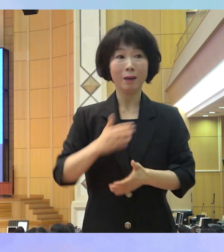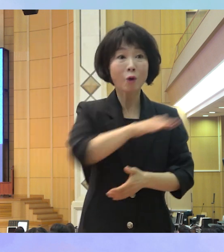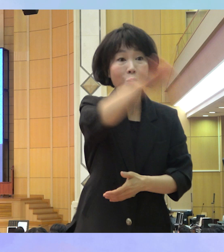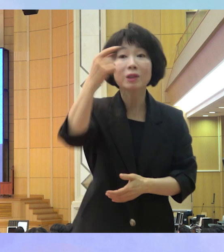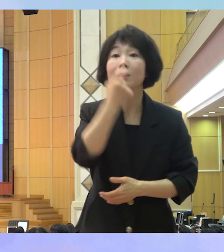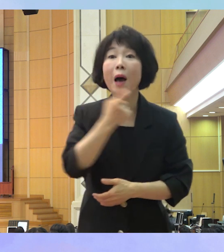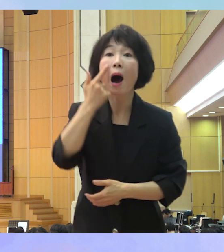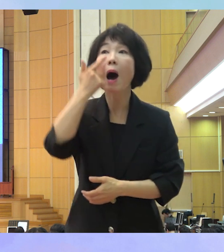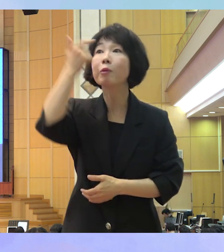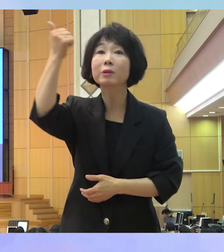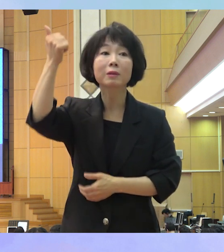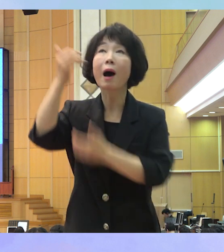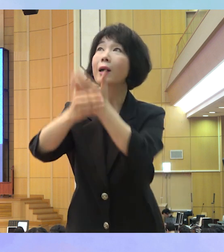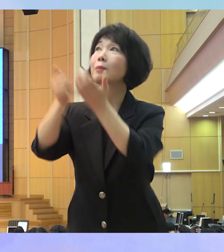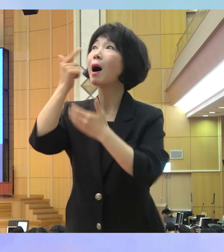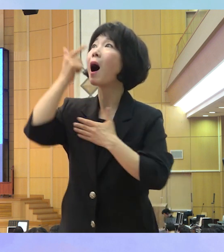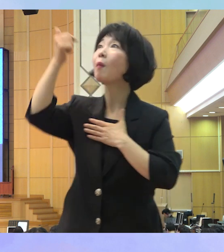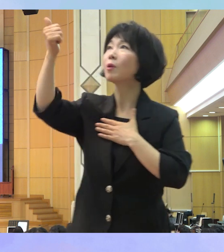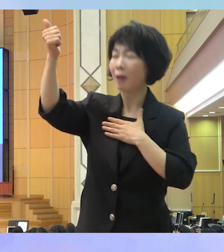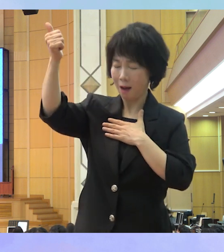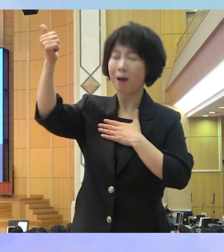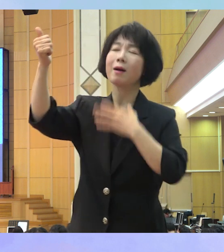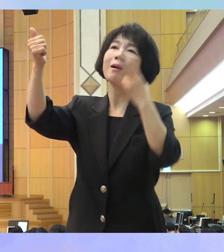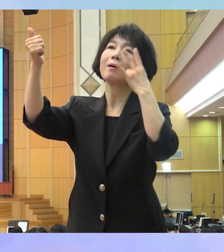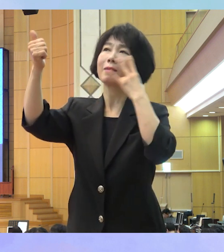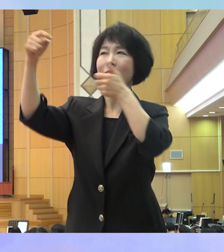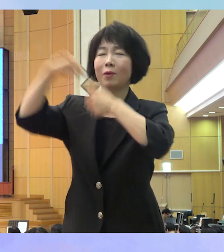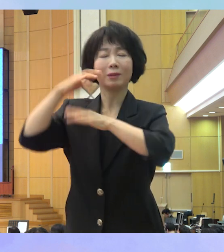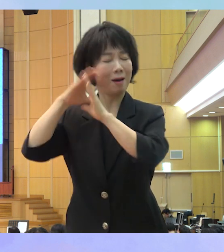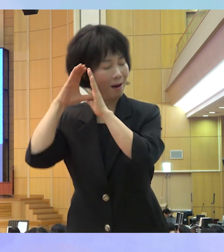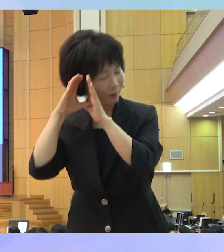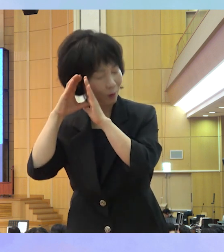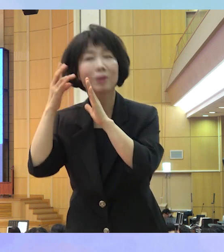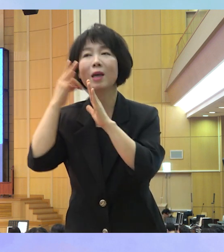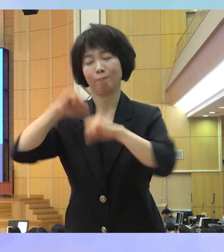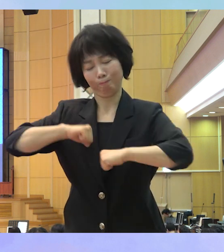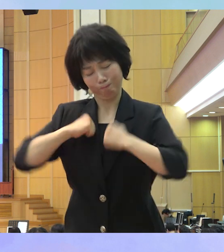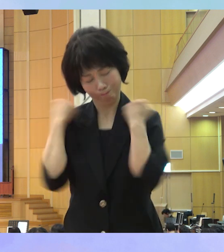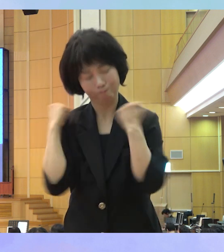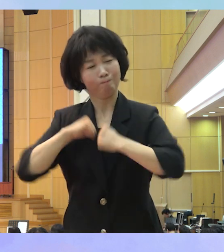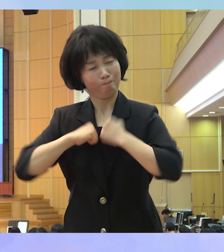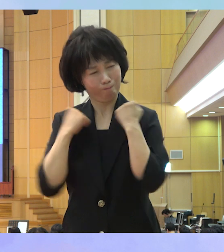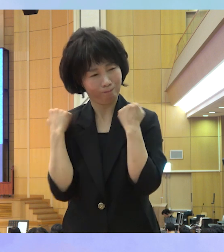하나님께 하나님의 말씀을 뭐 해야 돼요? 잘 들어드리고